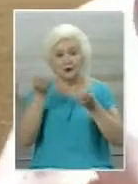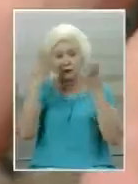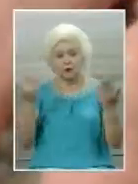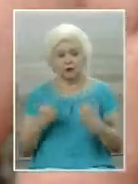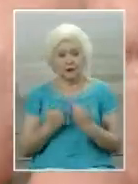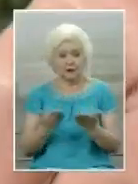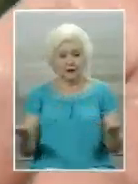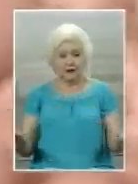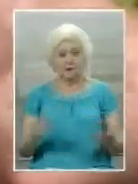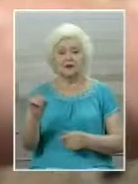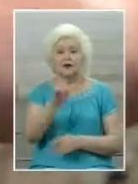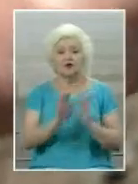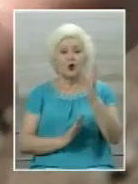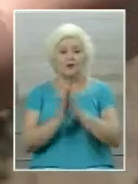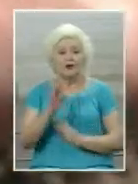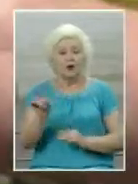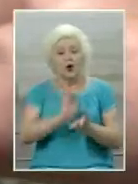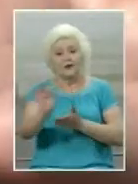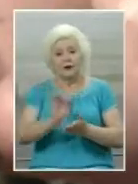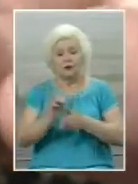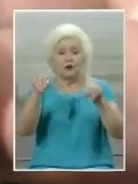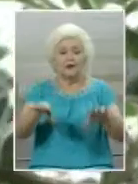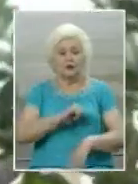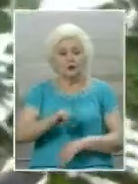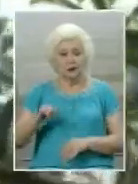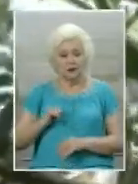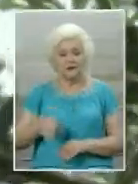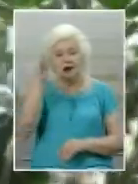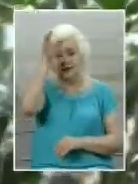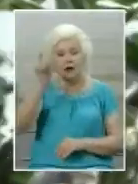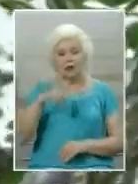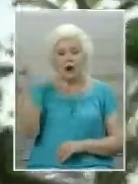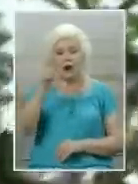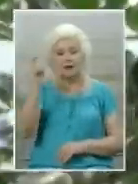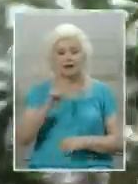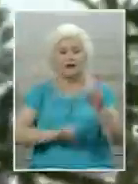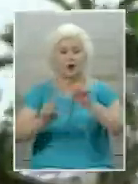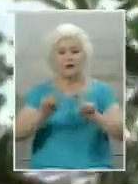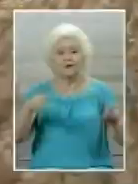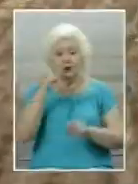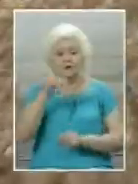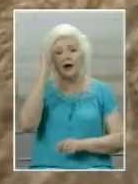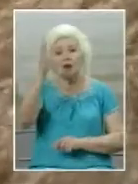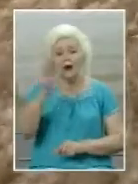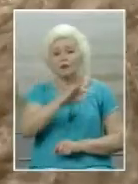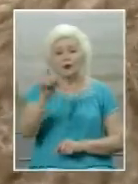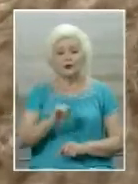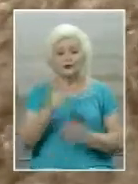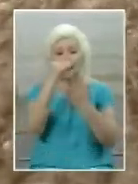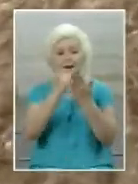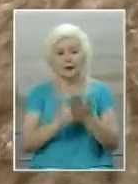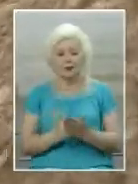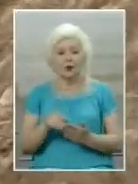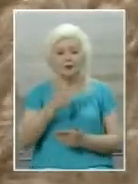нас. Що вирощувати, виробничники вирішують самі. Науковці аграрного вишу говорять, що майбутнє – за адаптованими до